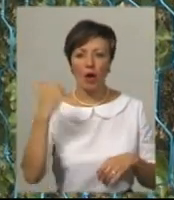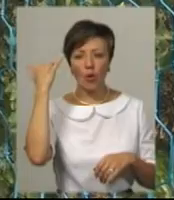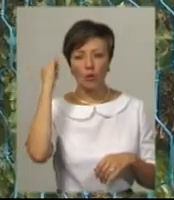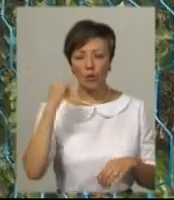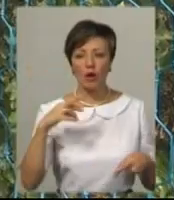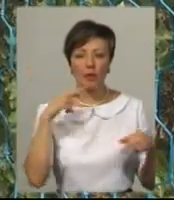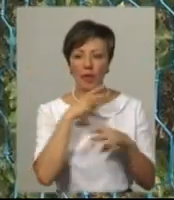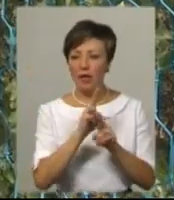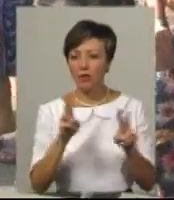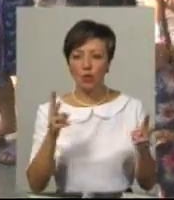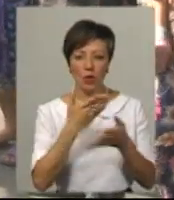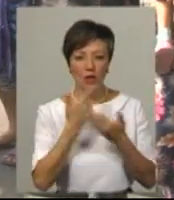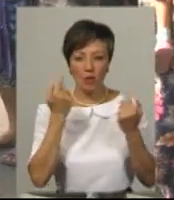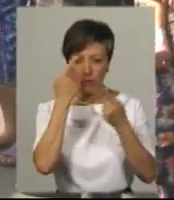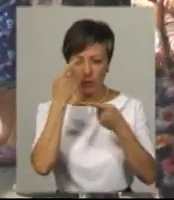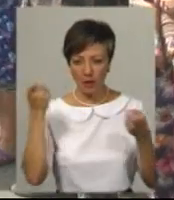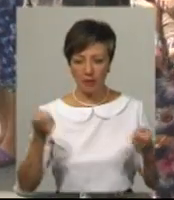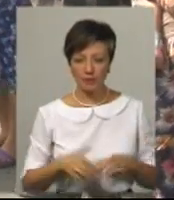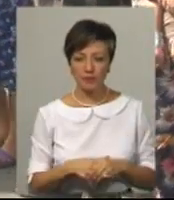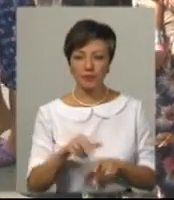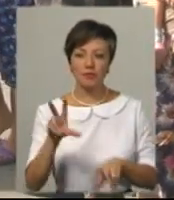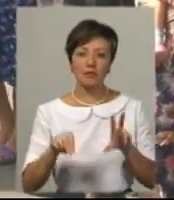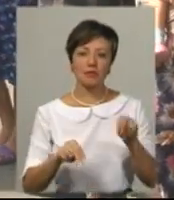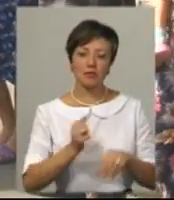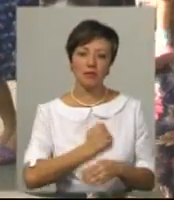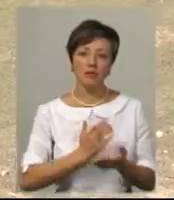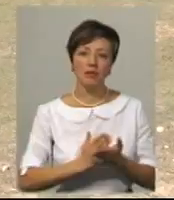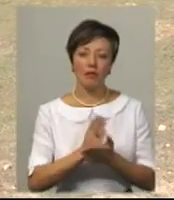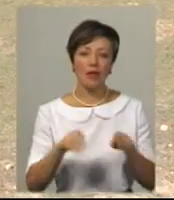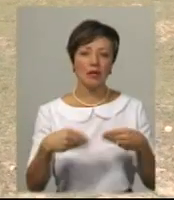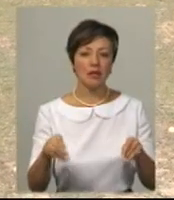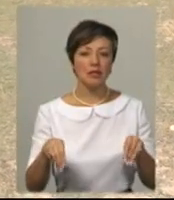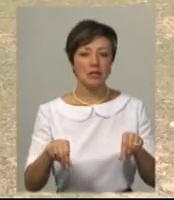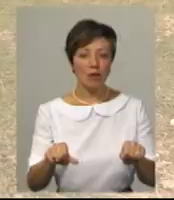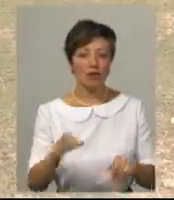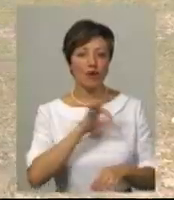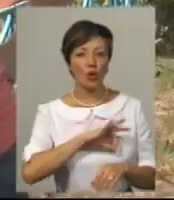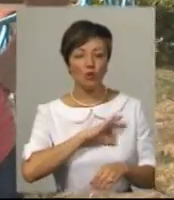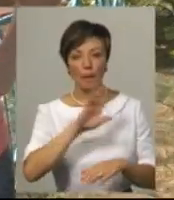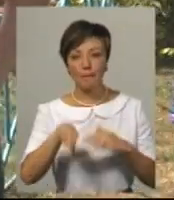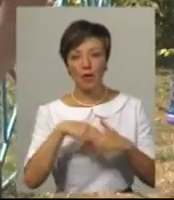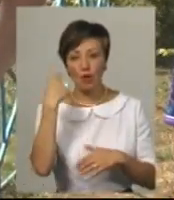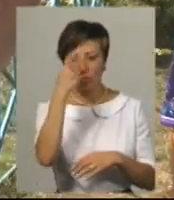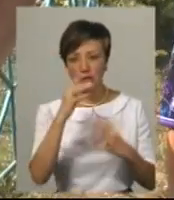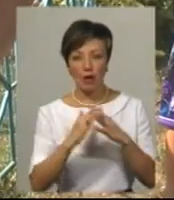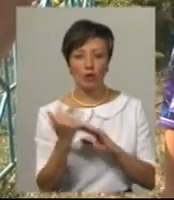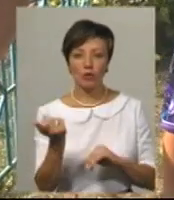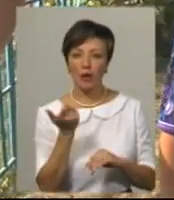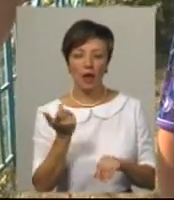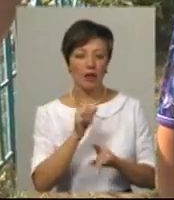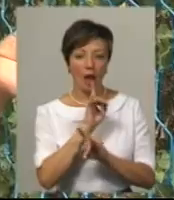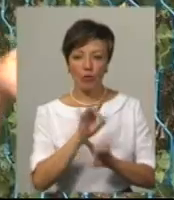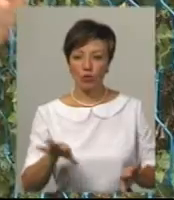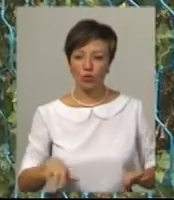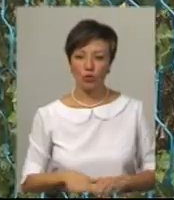потравитися, ніхто не попередив. Лариса Гуцав вважає, військовослужбовці, котрим надали землю, використовувати її під особисте селянське господарство не